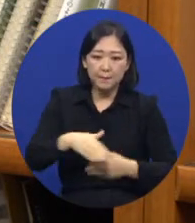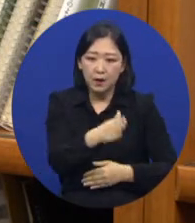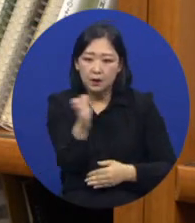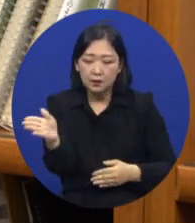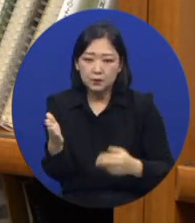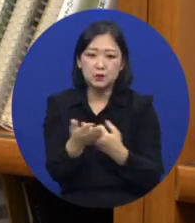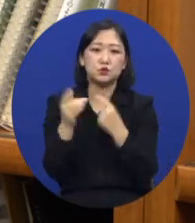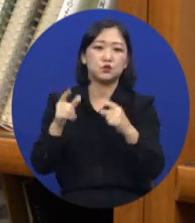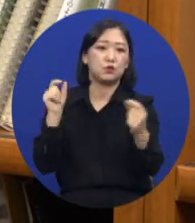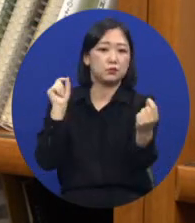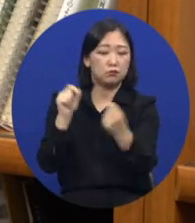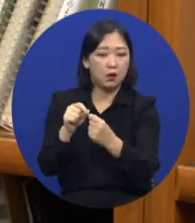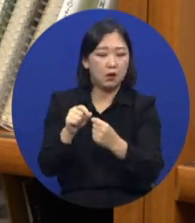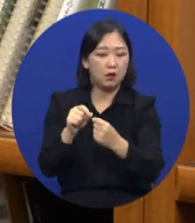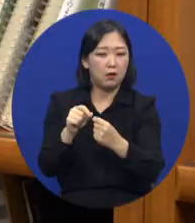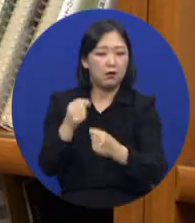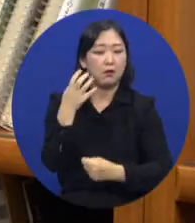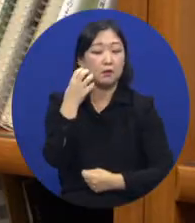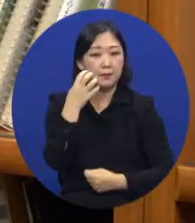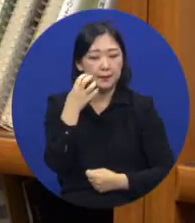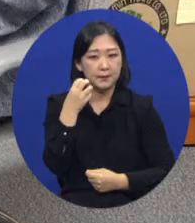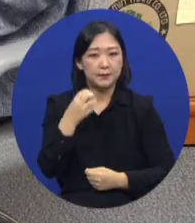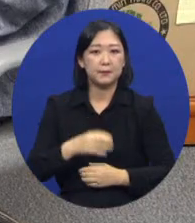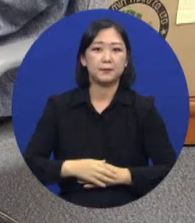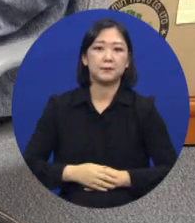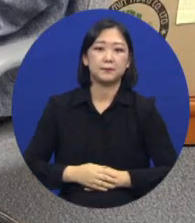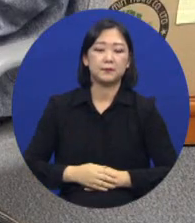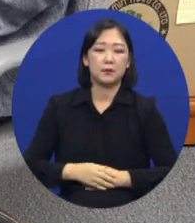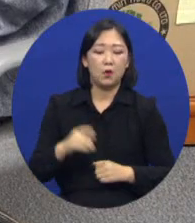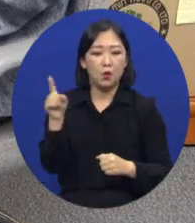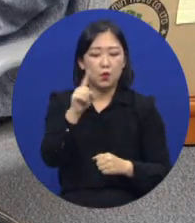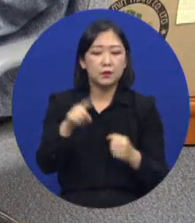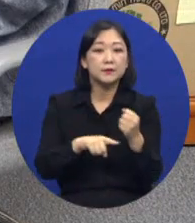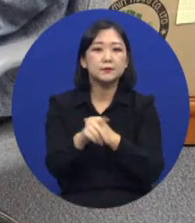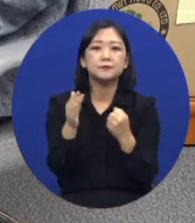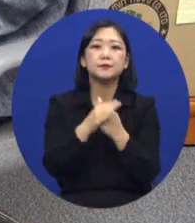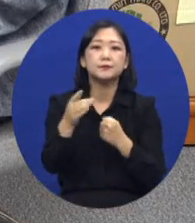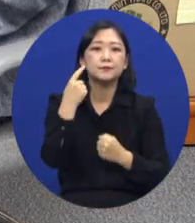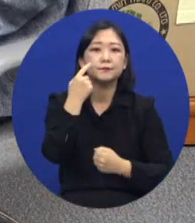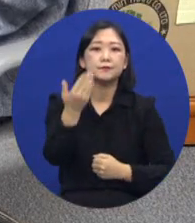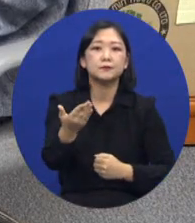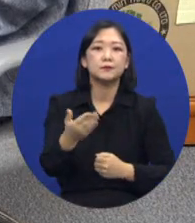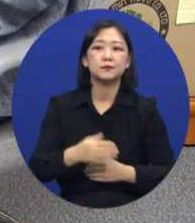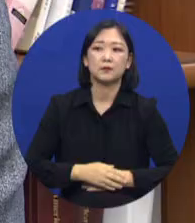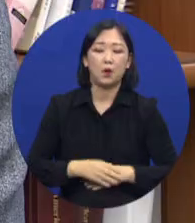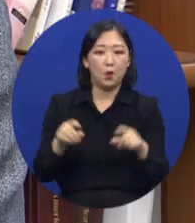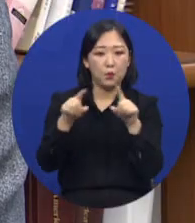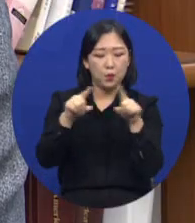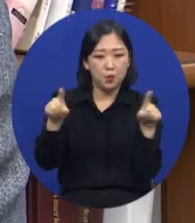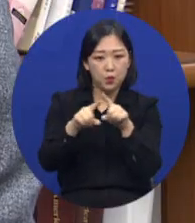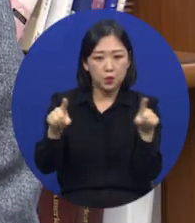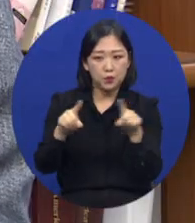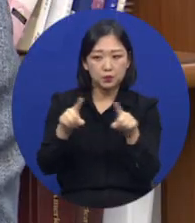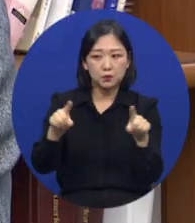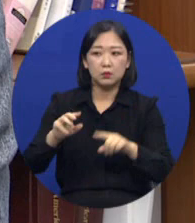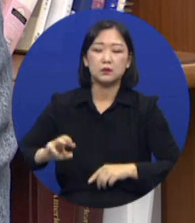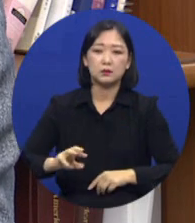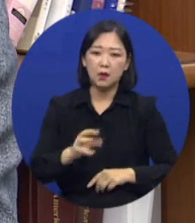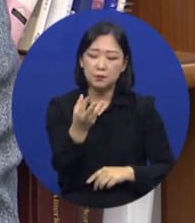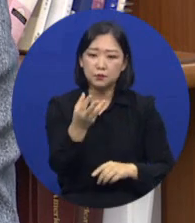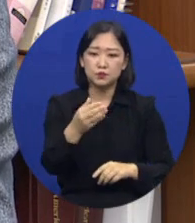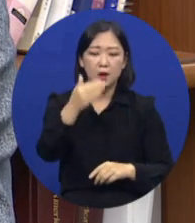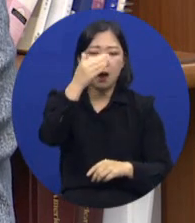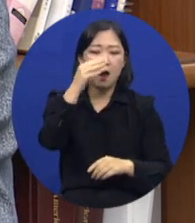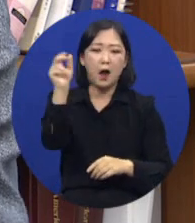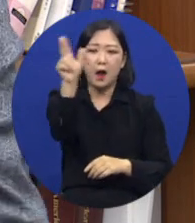있는데 상당히 이례적인 현상을 보이고 있습니다. 이게 어떤 이유 때문인가요? 그렇죠. 보통 태풍이 한반도